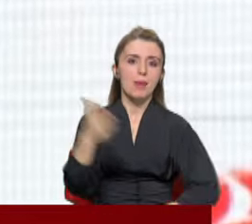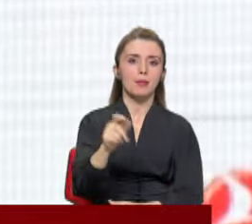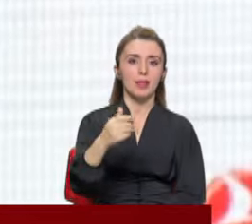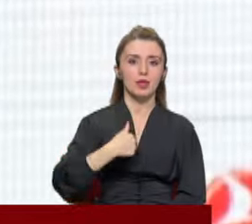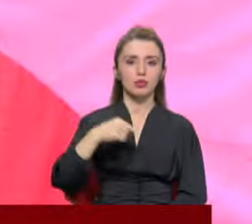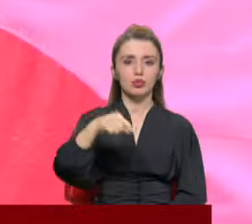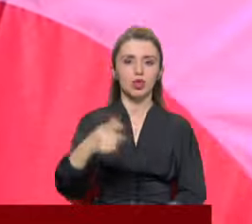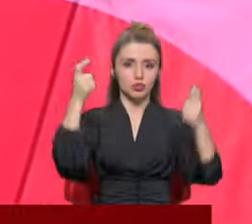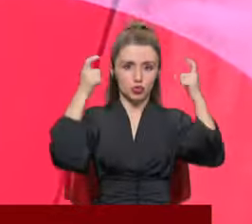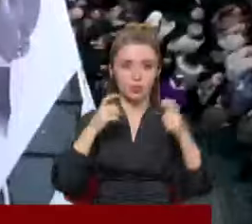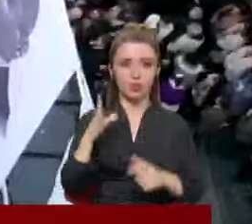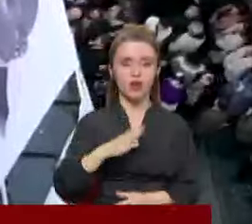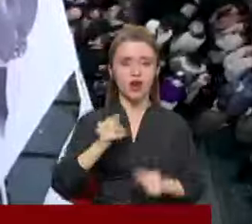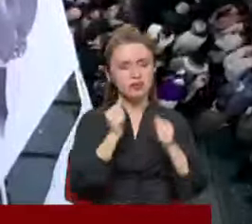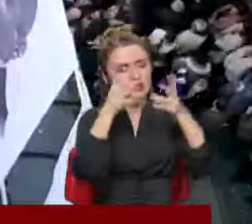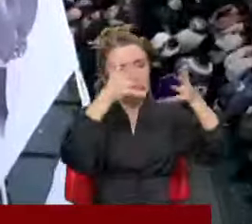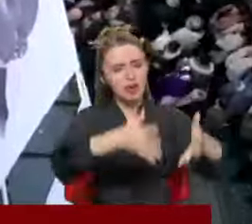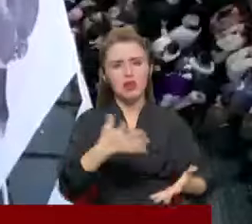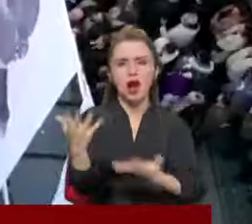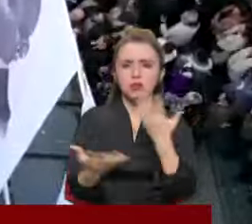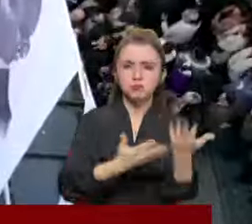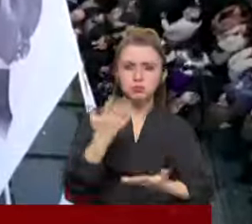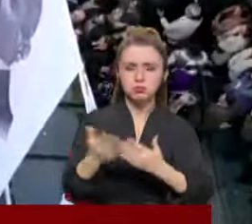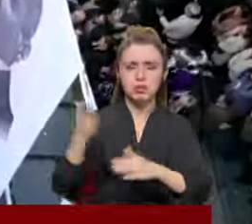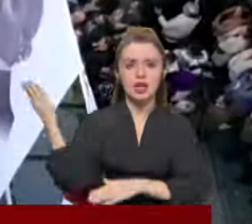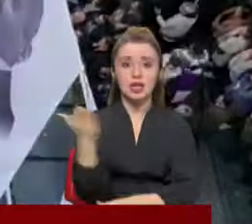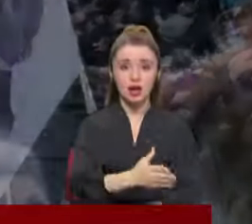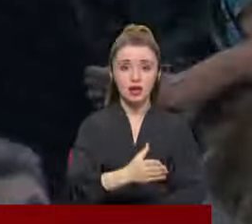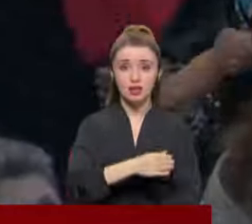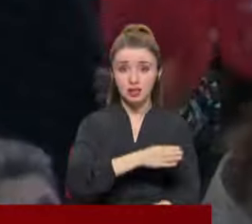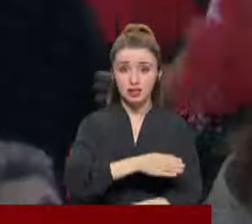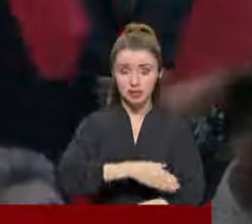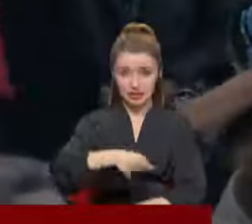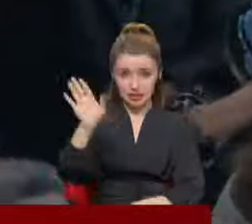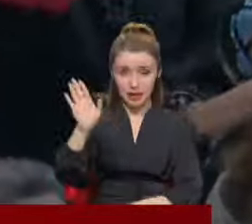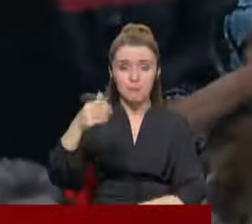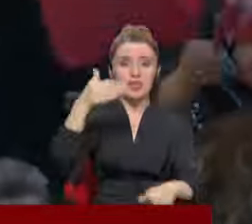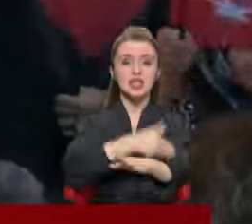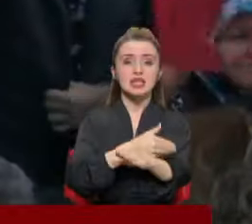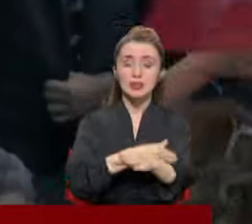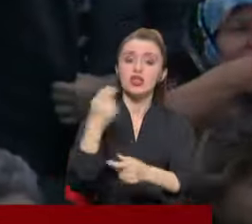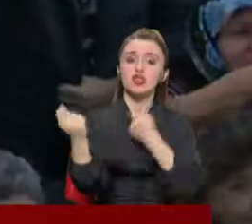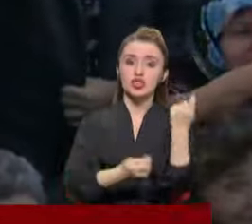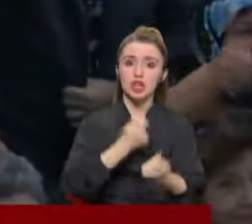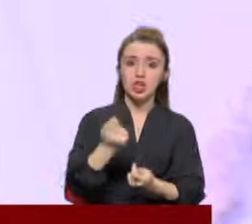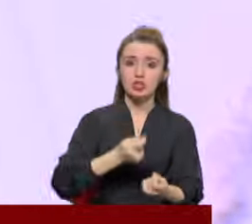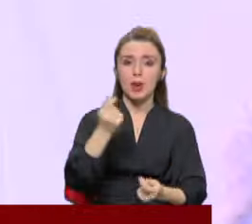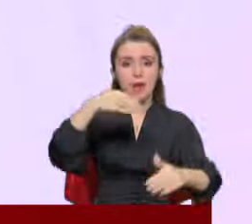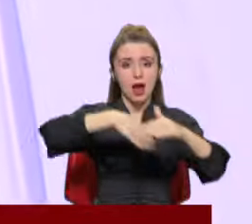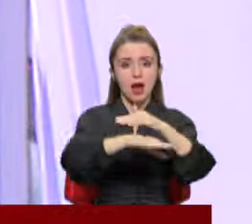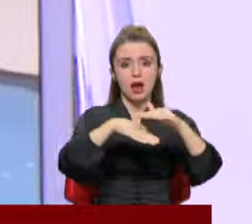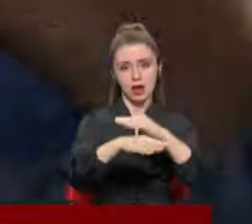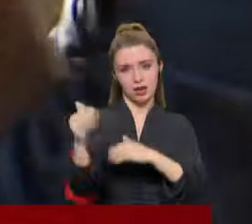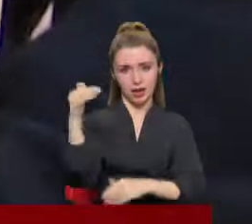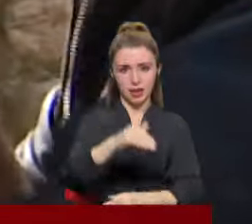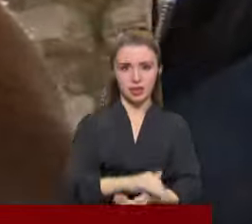Ben de bundan sorumluyum. İsraf, ihmal, ihanet gitti. Hizmet, icraat, yatırım geldi,